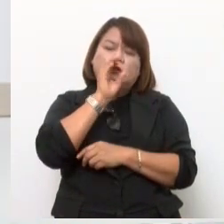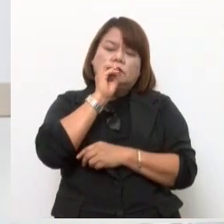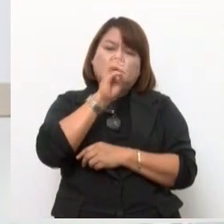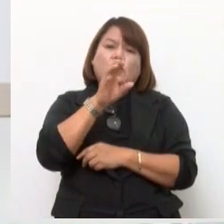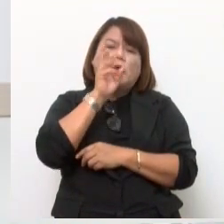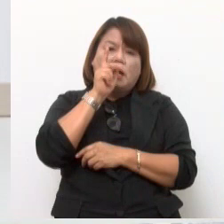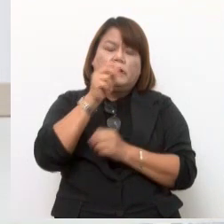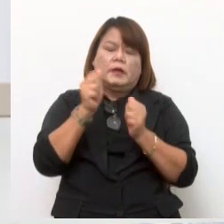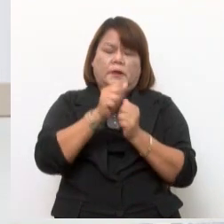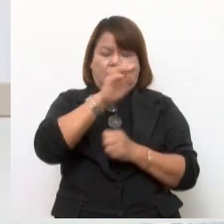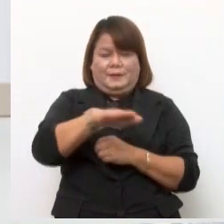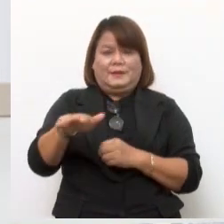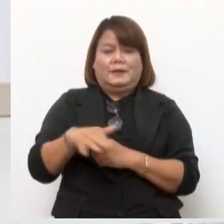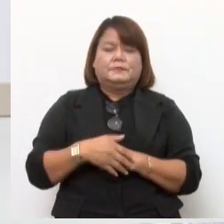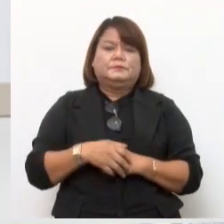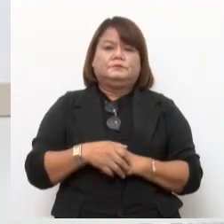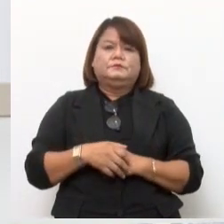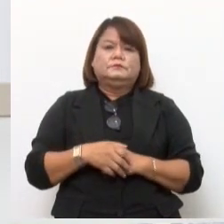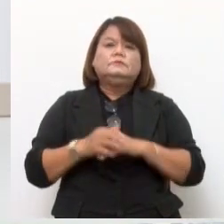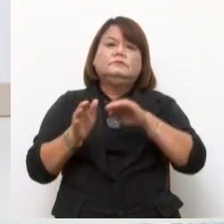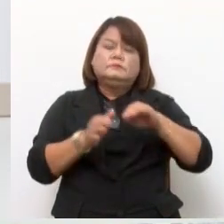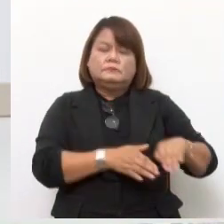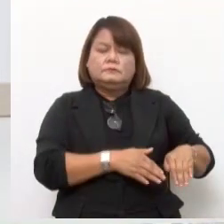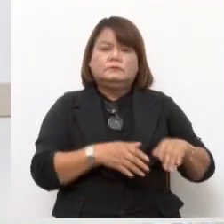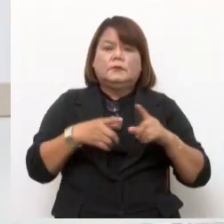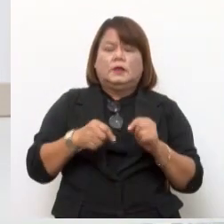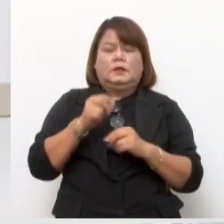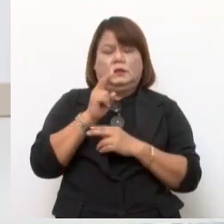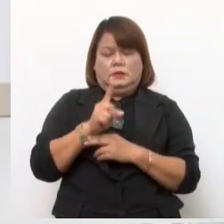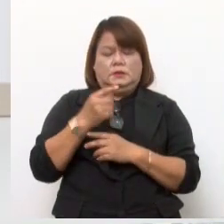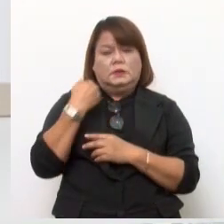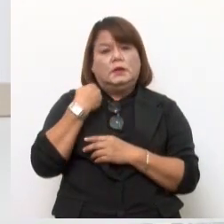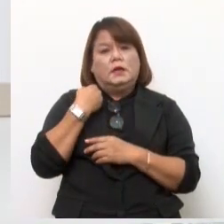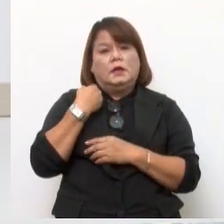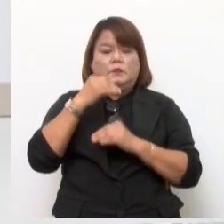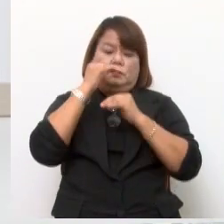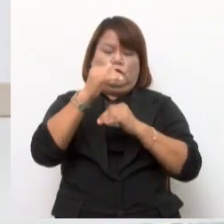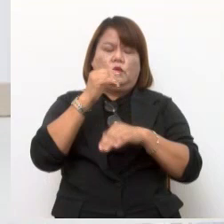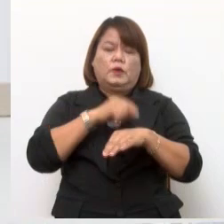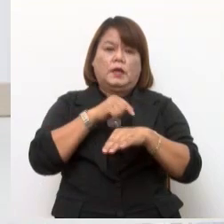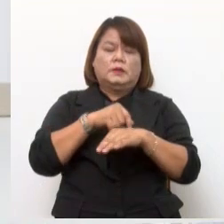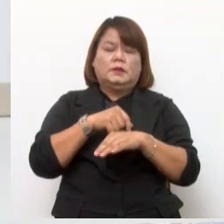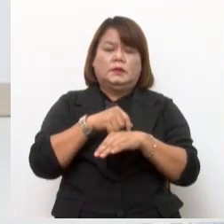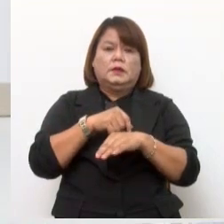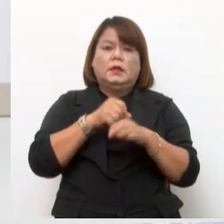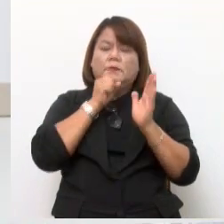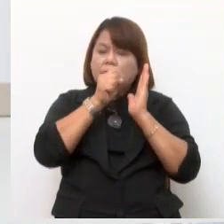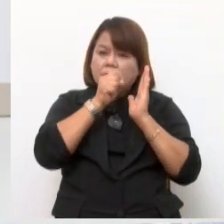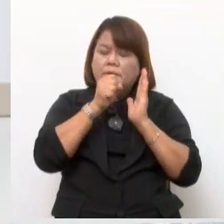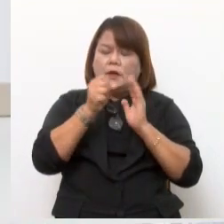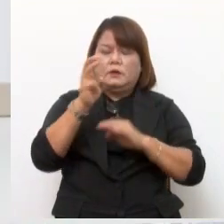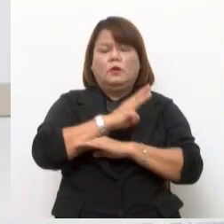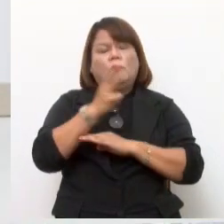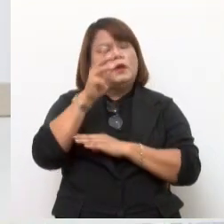องๆ นะครับอีกเรื่องนึงซึ่งเป็นห่วงเวลาที่เราจะต้องประชาสัมพันธ์นั่นคือในวันเสาร์ที่จะถึ